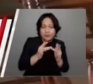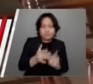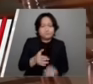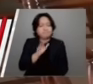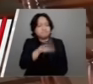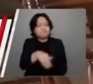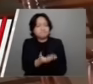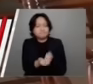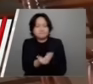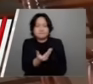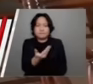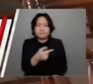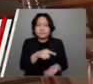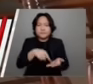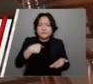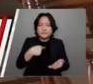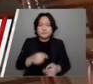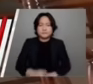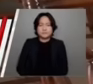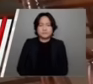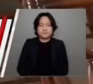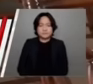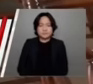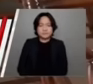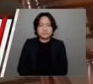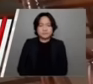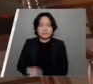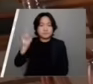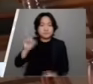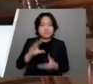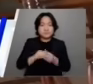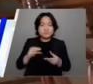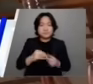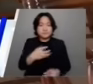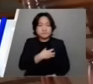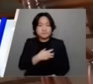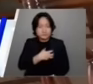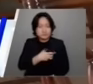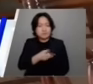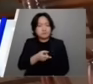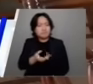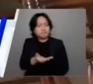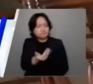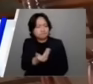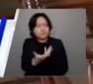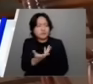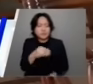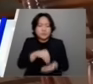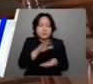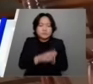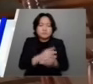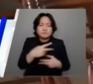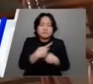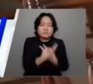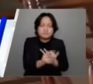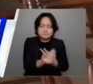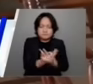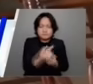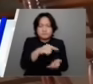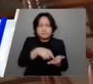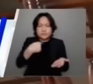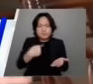natin is naniningil from the victim kasi may utang daw. Tapos 400